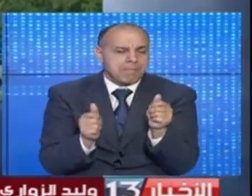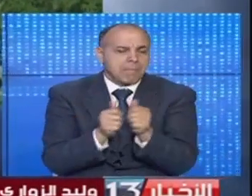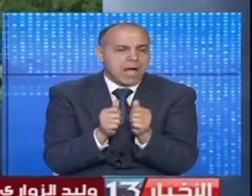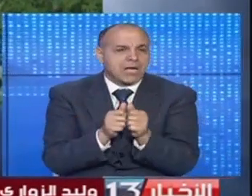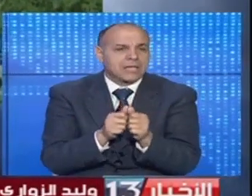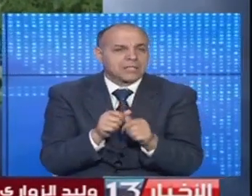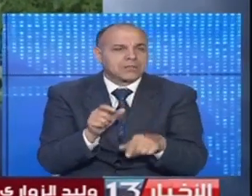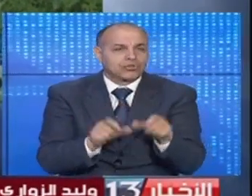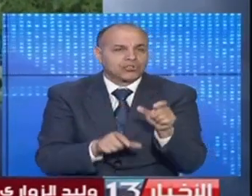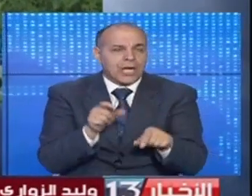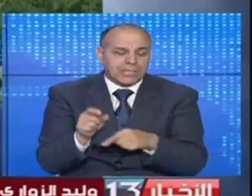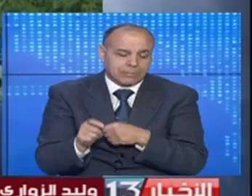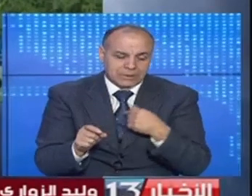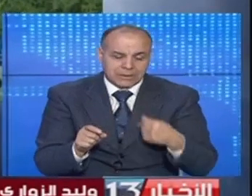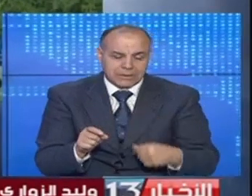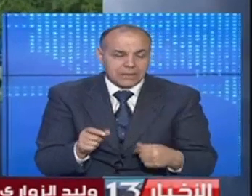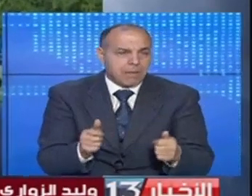الشعب